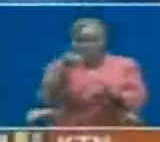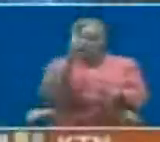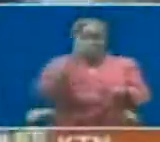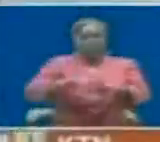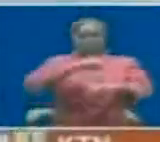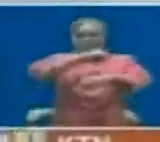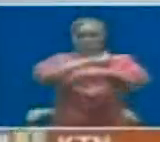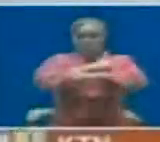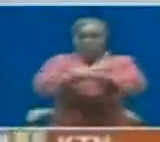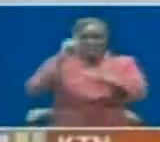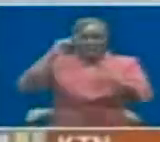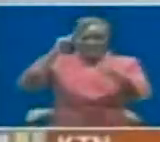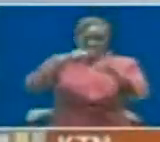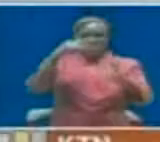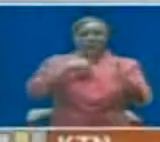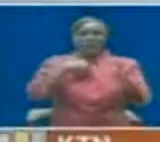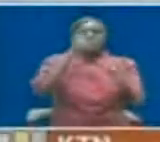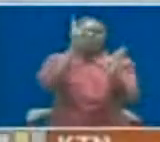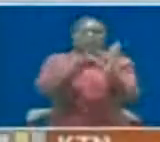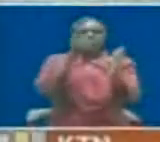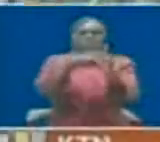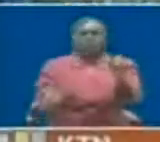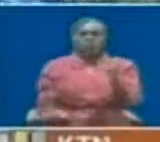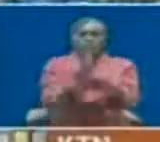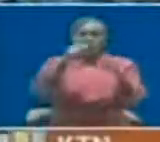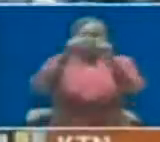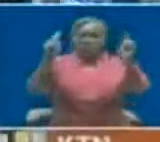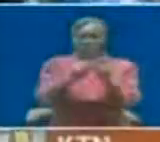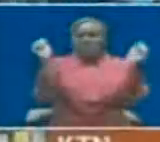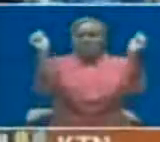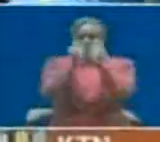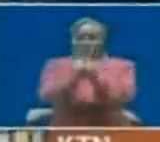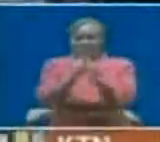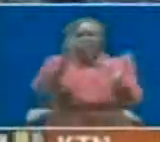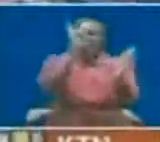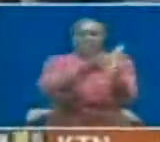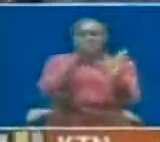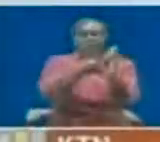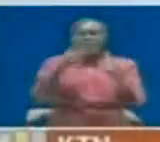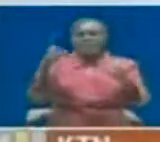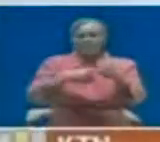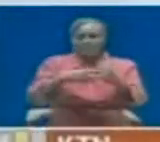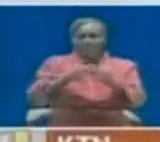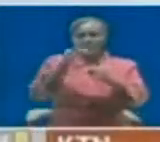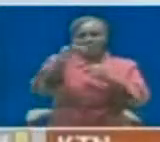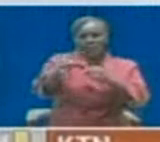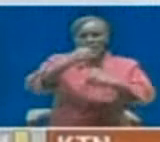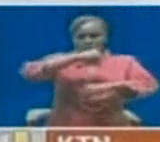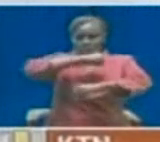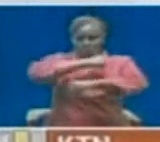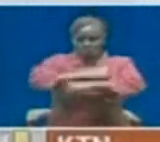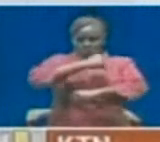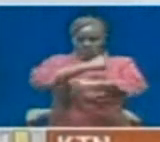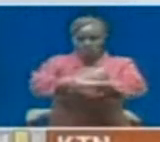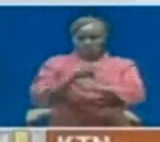Shule ambazo zina nia ya kushiriki zinatarajiwa kuunda timu za wanariadha 10 ambao watashiriki mbio za kilomita 6. Schools